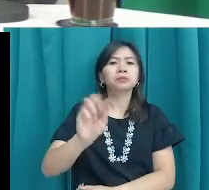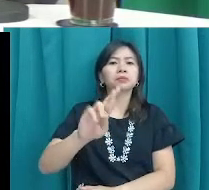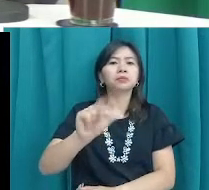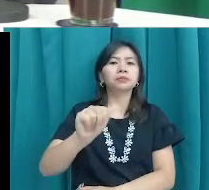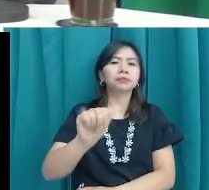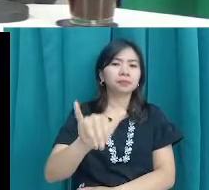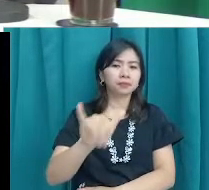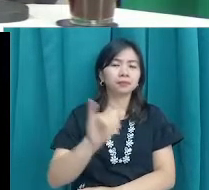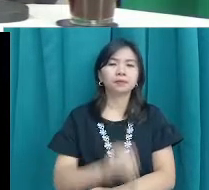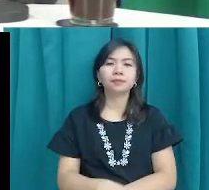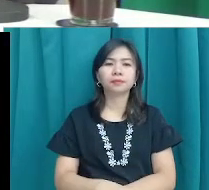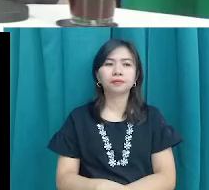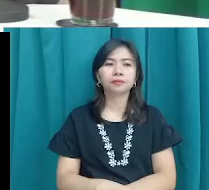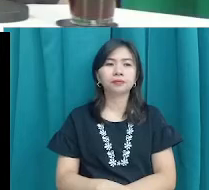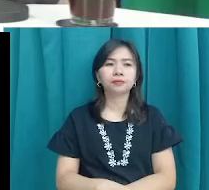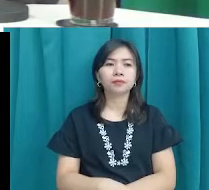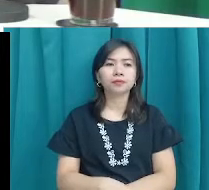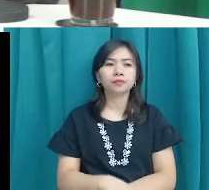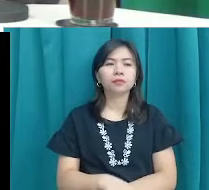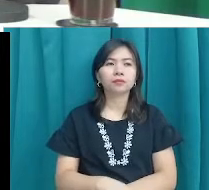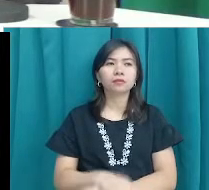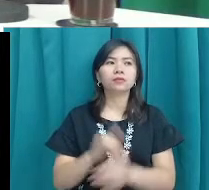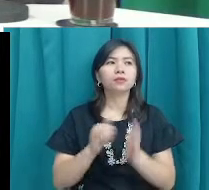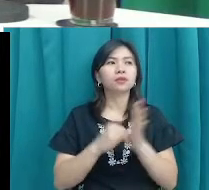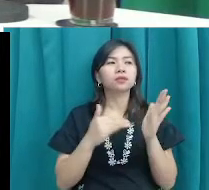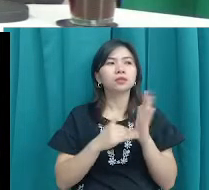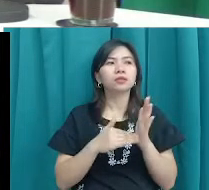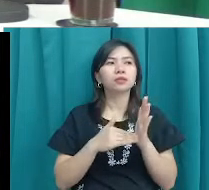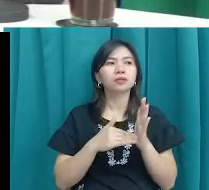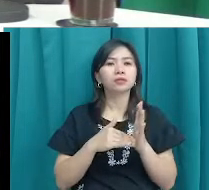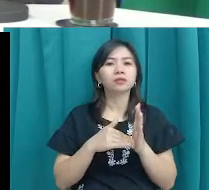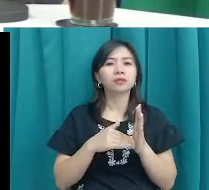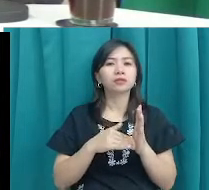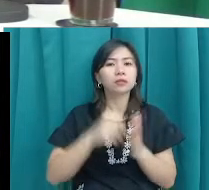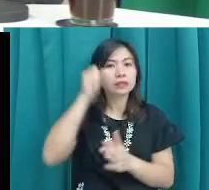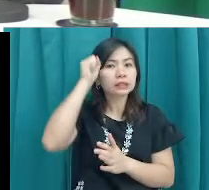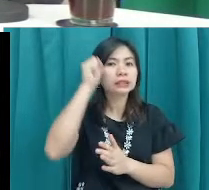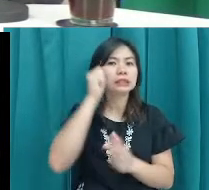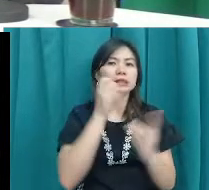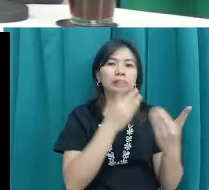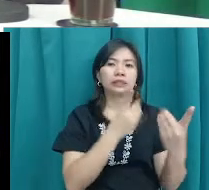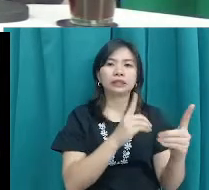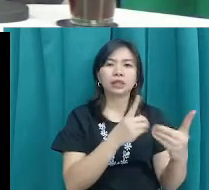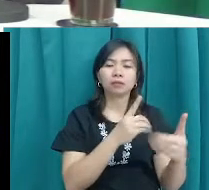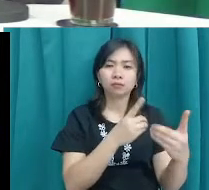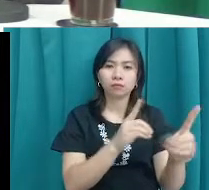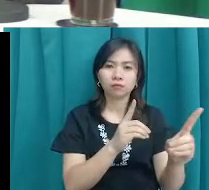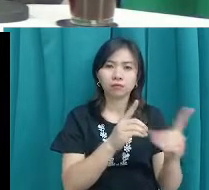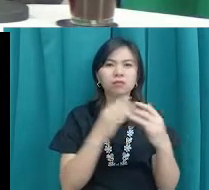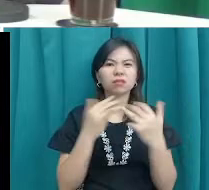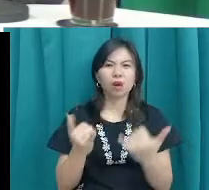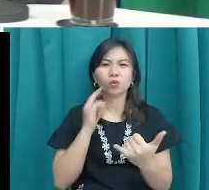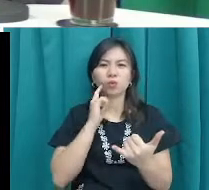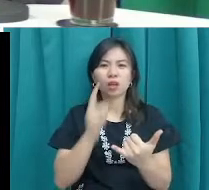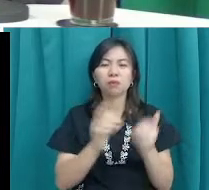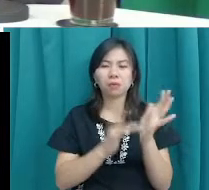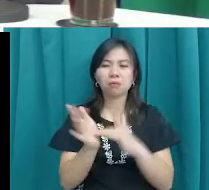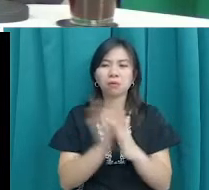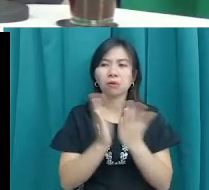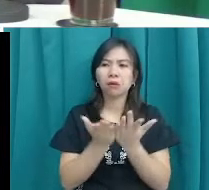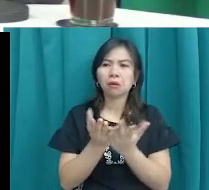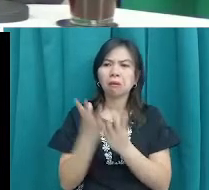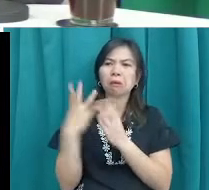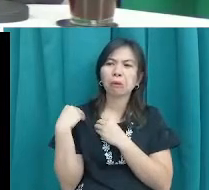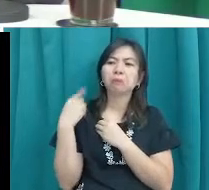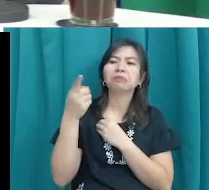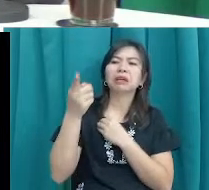okay, magkakalulo sa Kanya, na kung saan, disipulo niya. Mabuti pang hindi ipinanganak, yung tao na